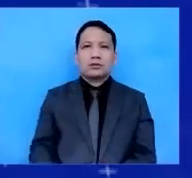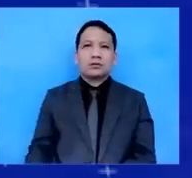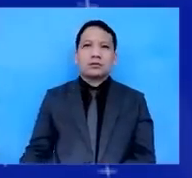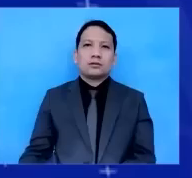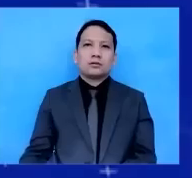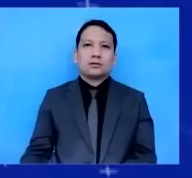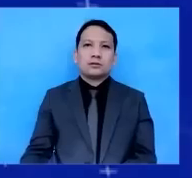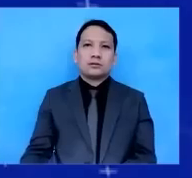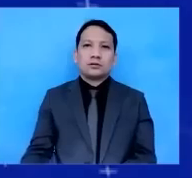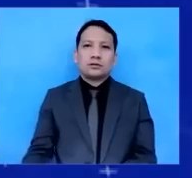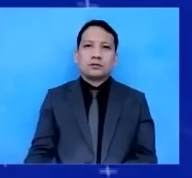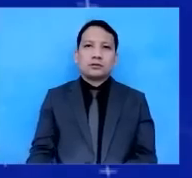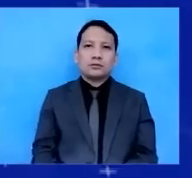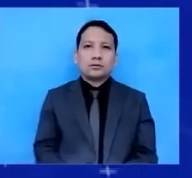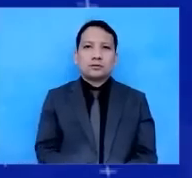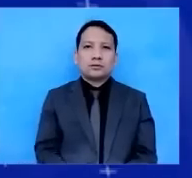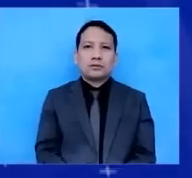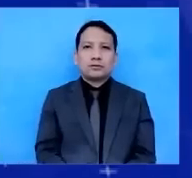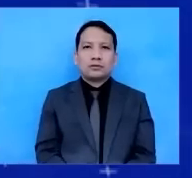Hoy!